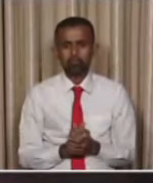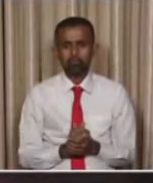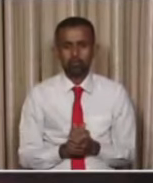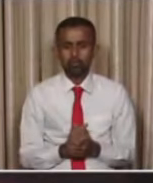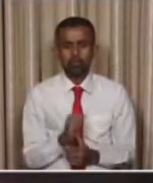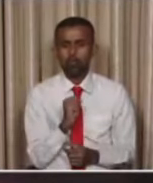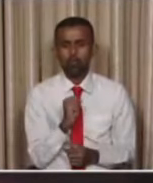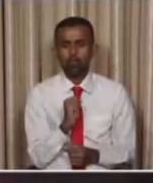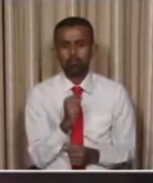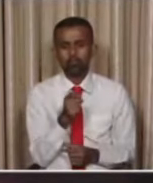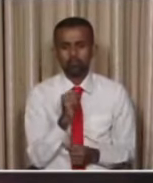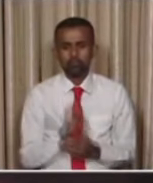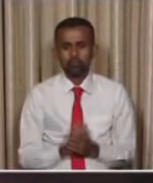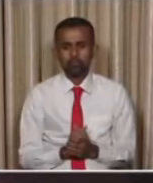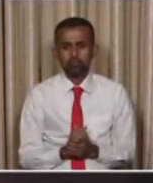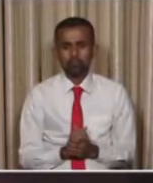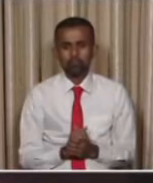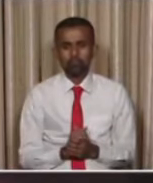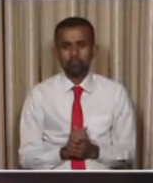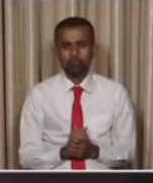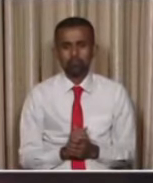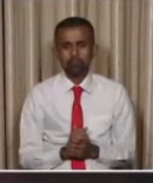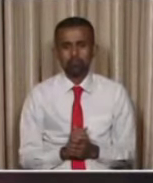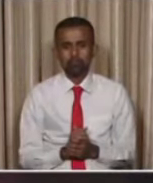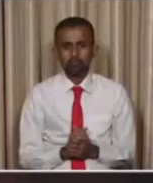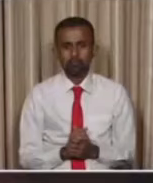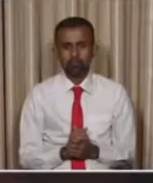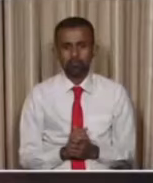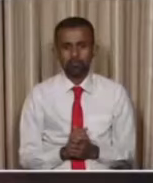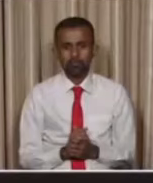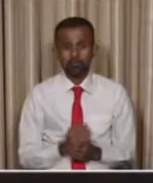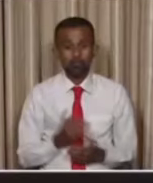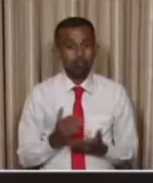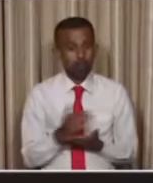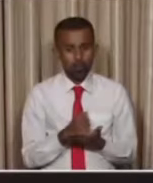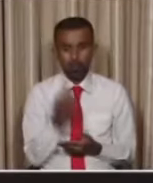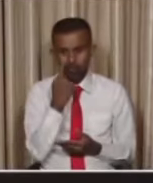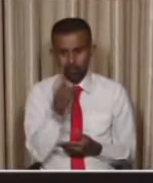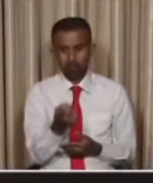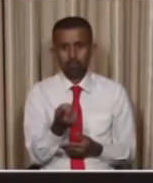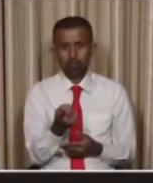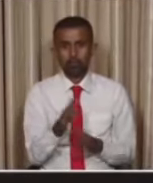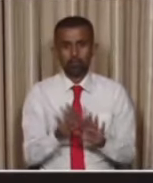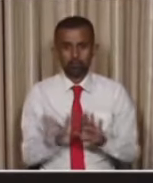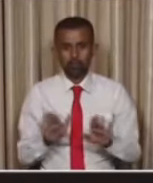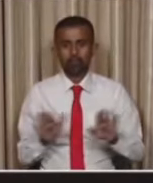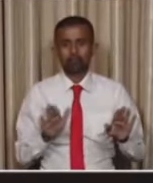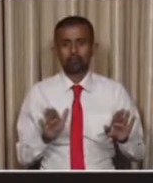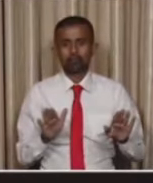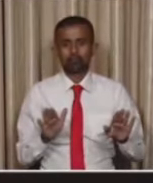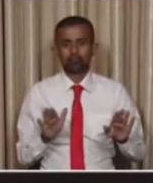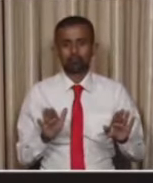කොහොමද? විපක්ෂණ ඇතුව දැන් මේ ඔබතුම මේ සභාවින්න හැමෝම දැක්ක එතන තියෙන තත්ත්වය මොකද්ද කියලා. එතකොට මේ